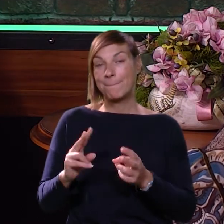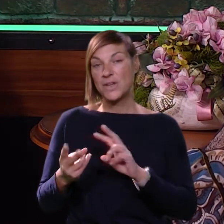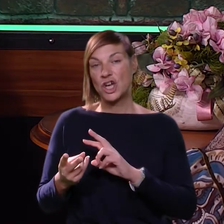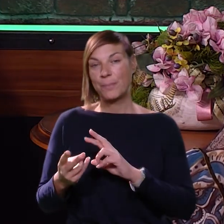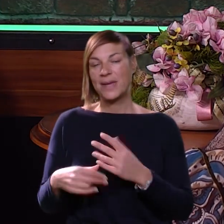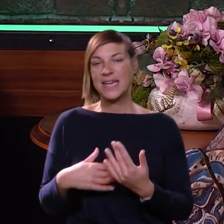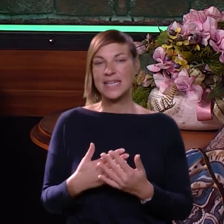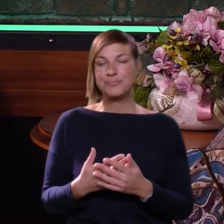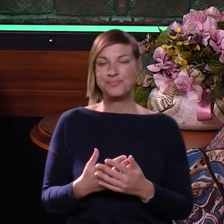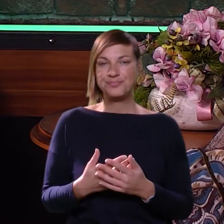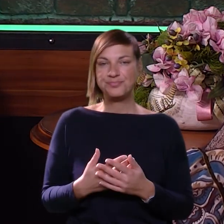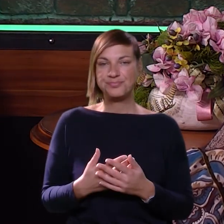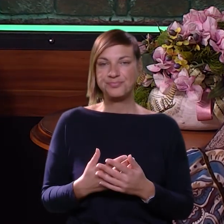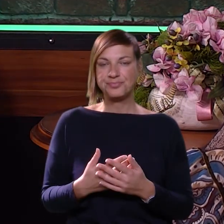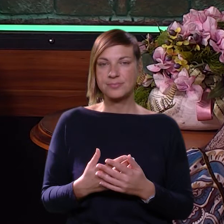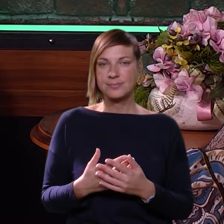te promjene, pa...